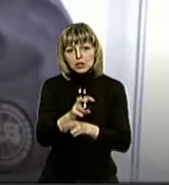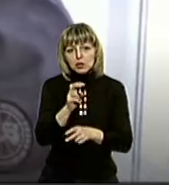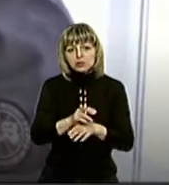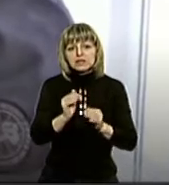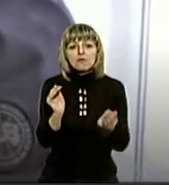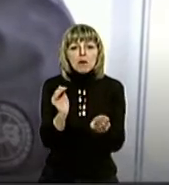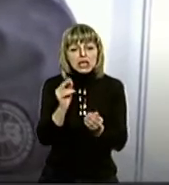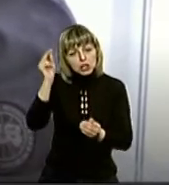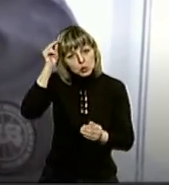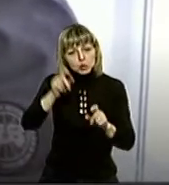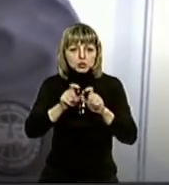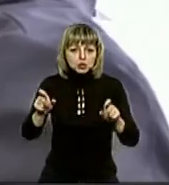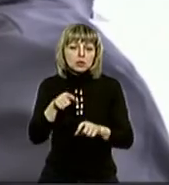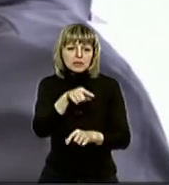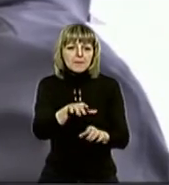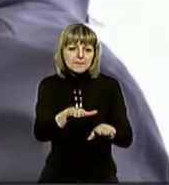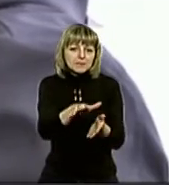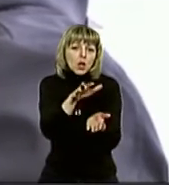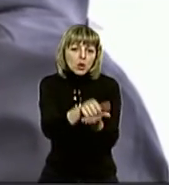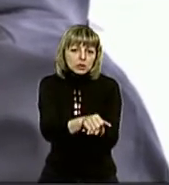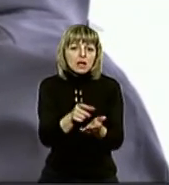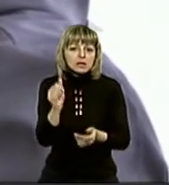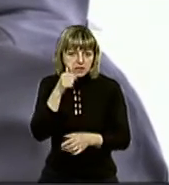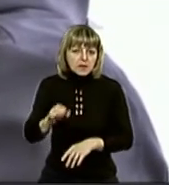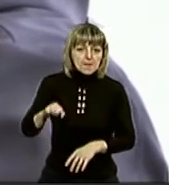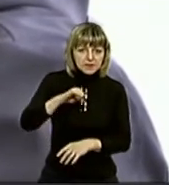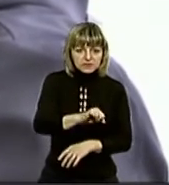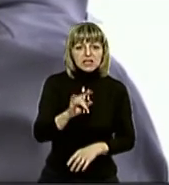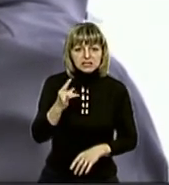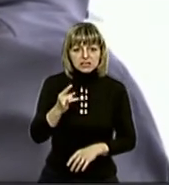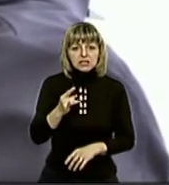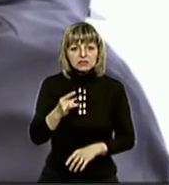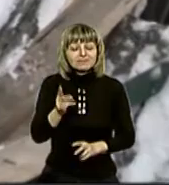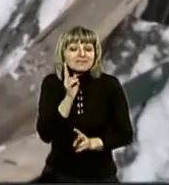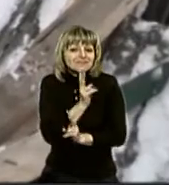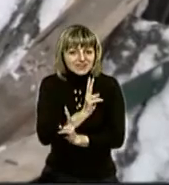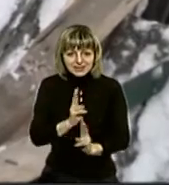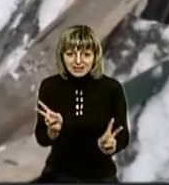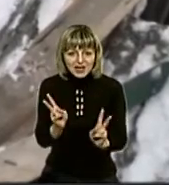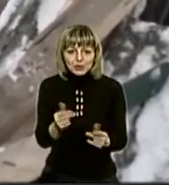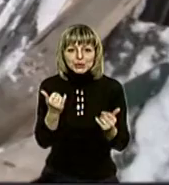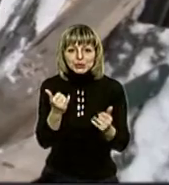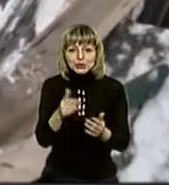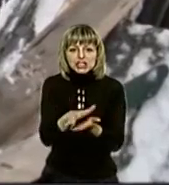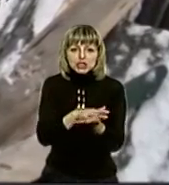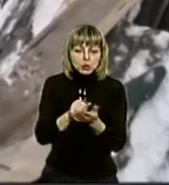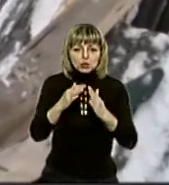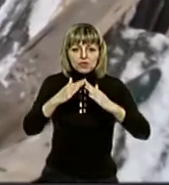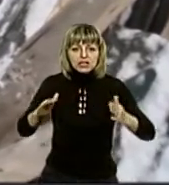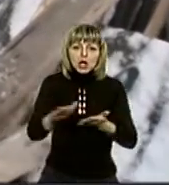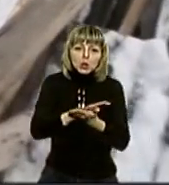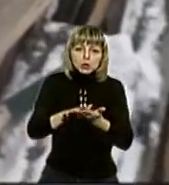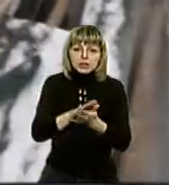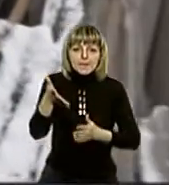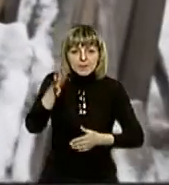ще орендує маленька школа, орендують приміщення. Завтра піде ваша дитина на заняття сюди в це приміщення? Ну, навіть не знаю. Сьогодні зруйнований дах